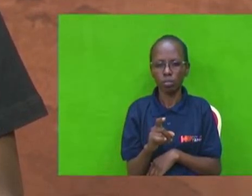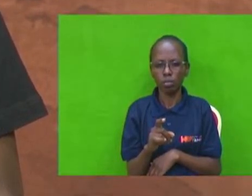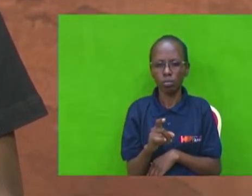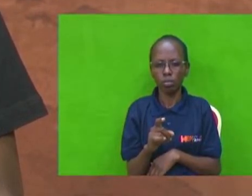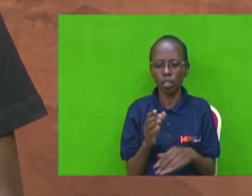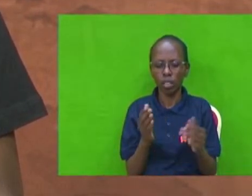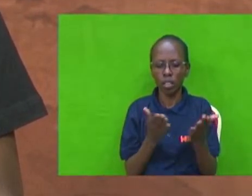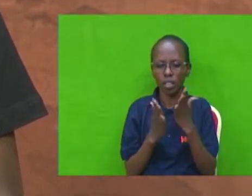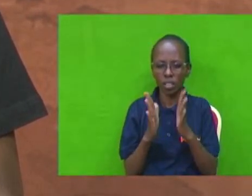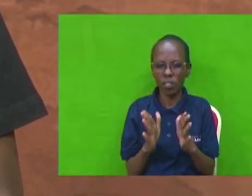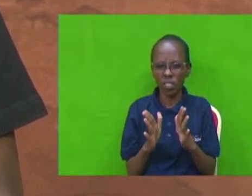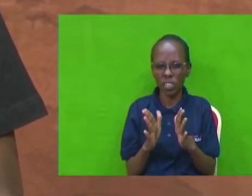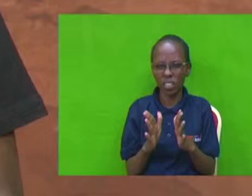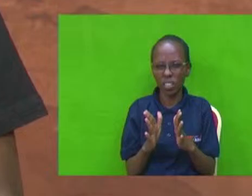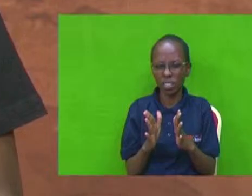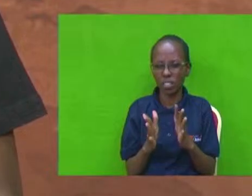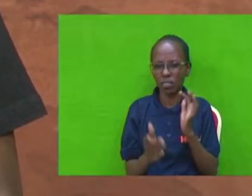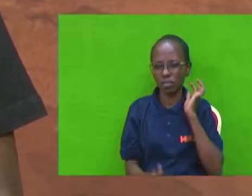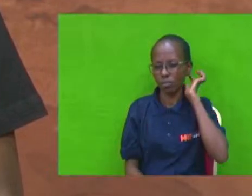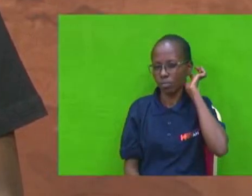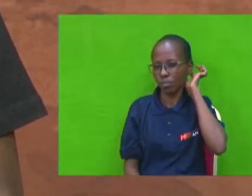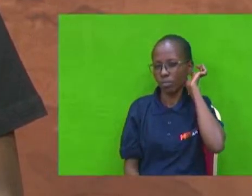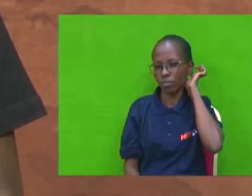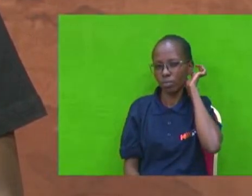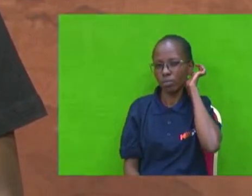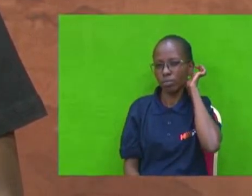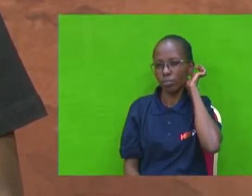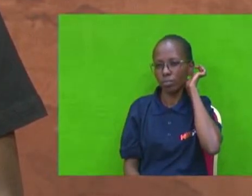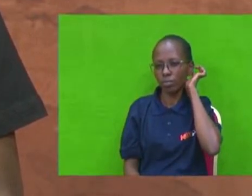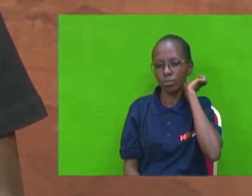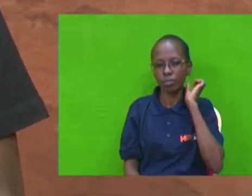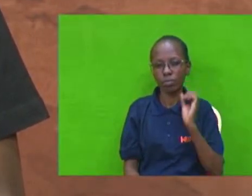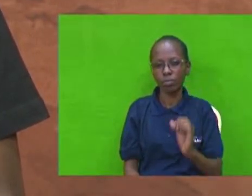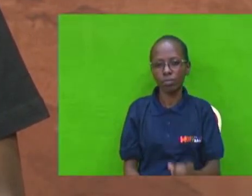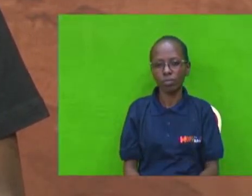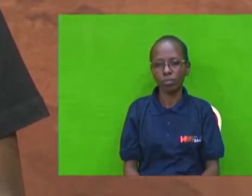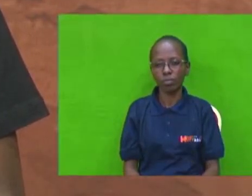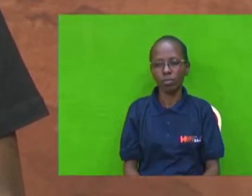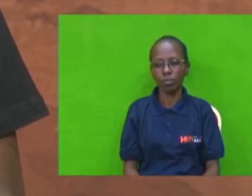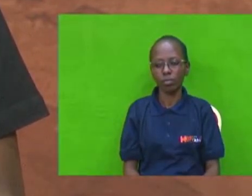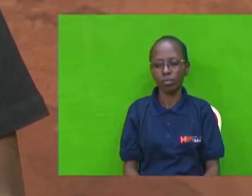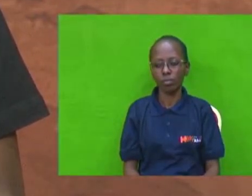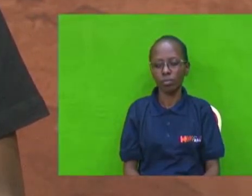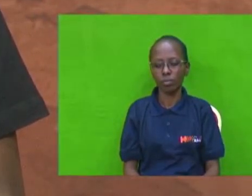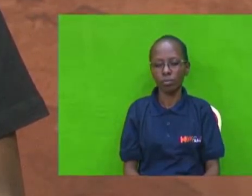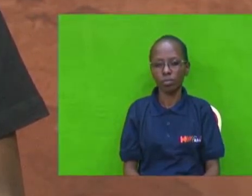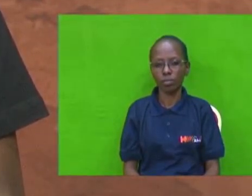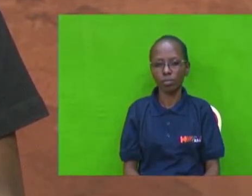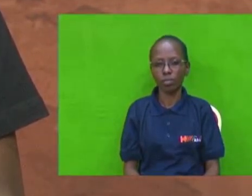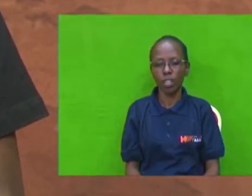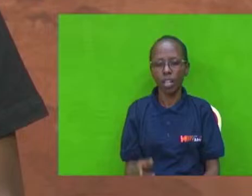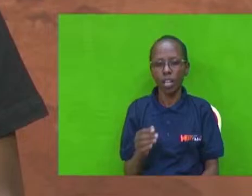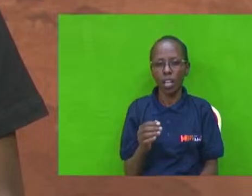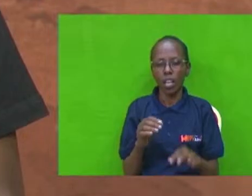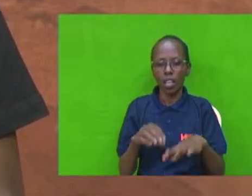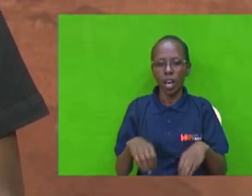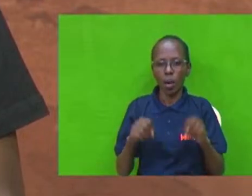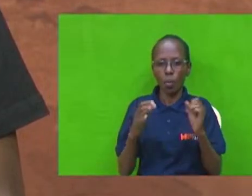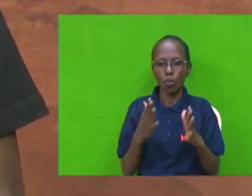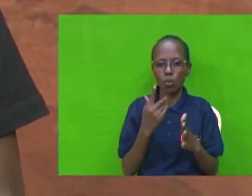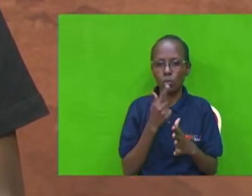mtuma mbangu. Sijakupata vizuri, John, hebu rejelea swali. Hii mbana mbale ni mtuma